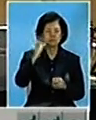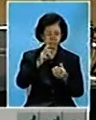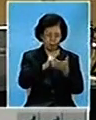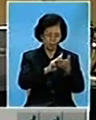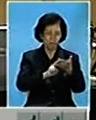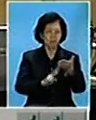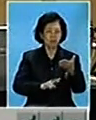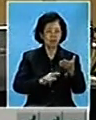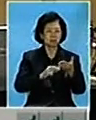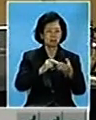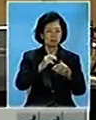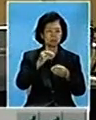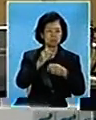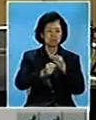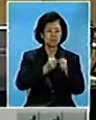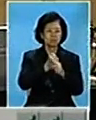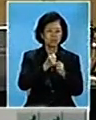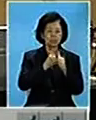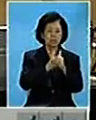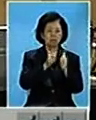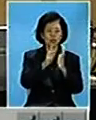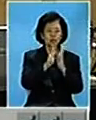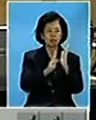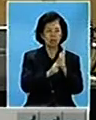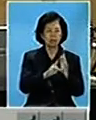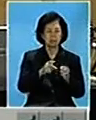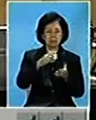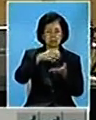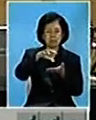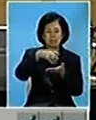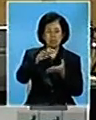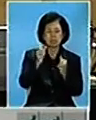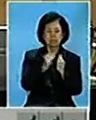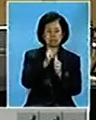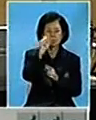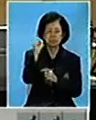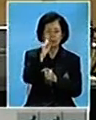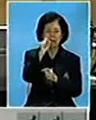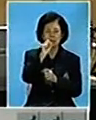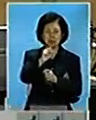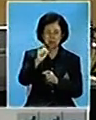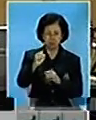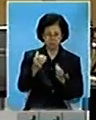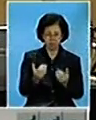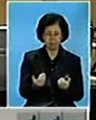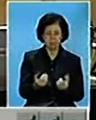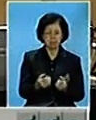ำปีตามที่กฎหมายกำกับและกำหนดให้แถลงต่อสภาผู้แทนราษฎรไว้เนี่ยเอาเฉพ